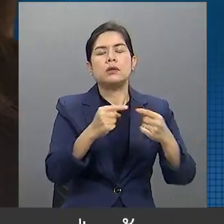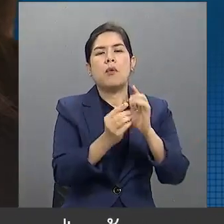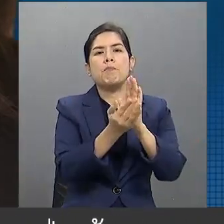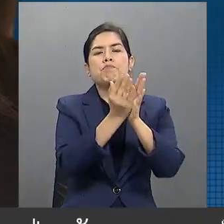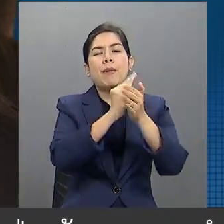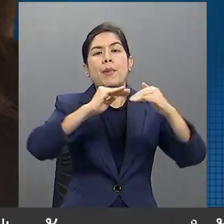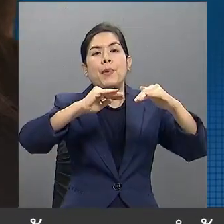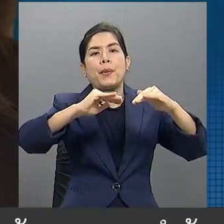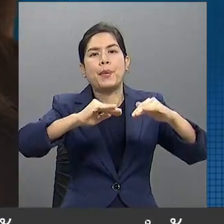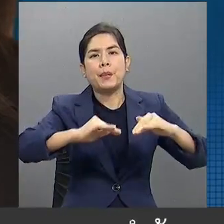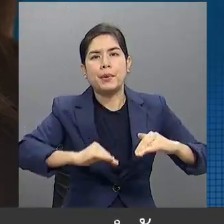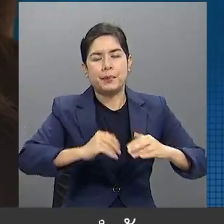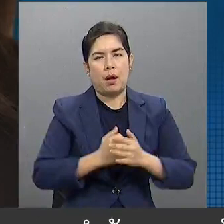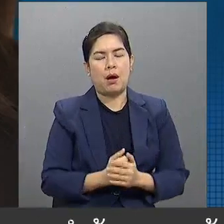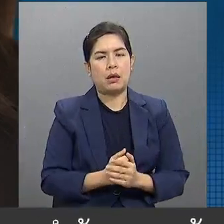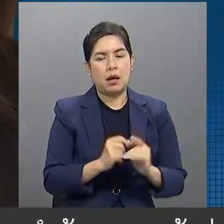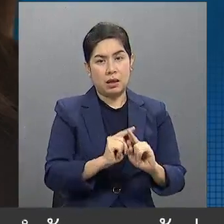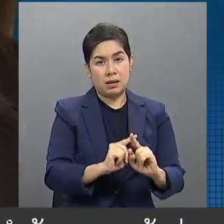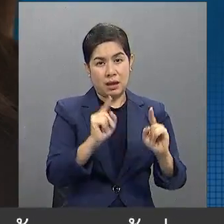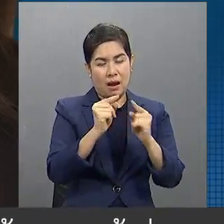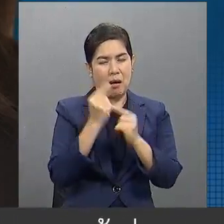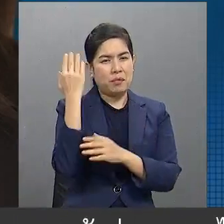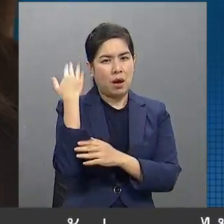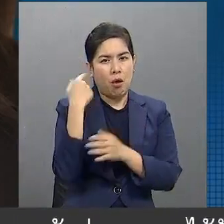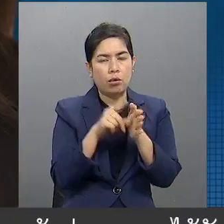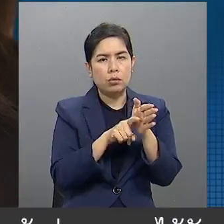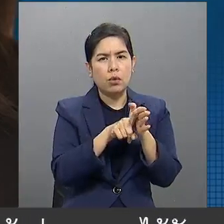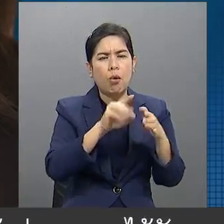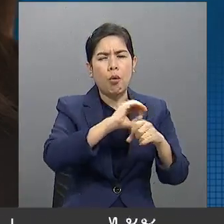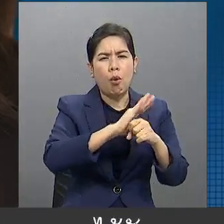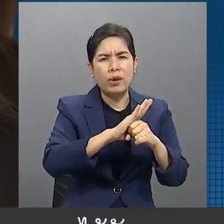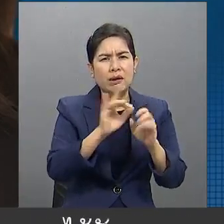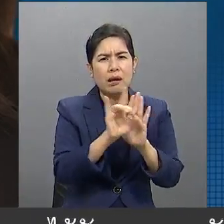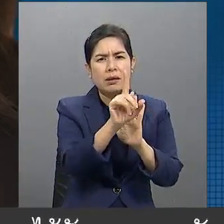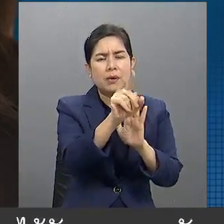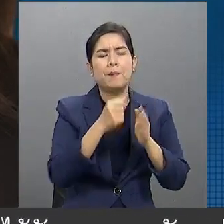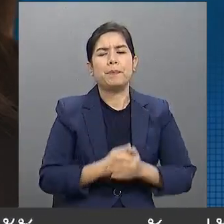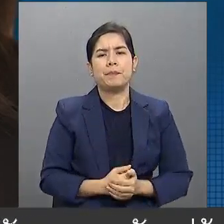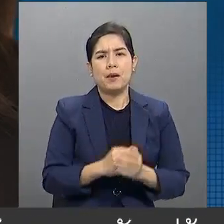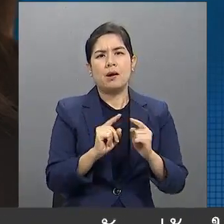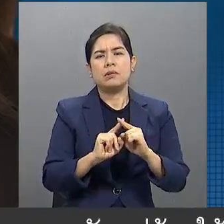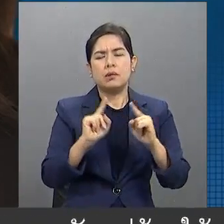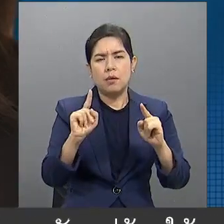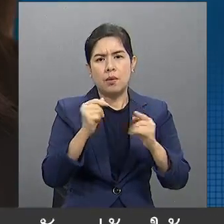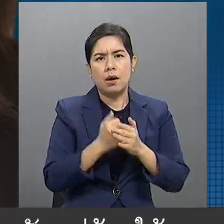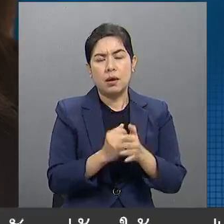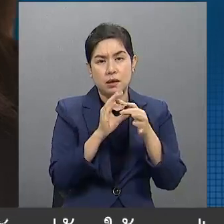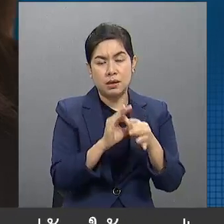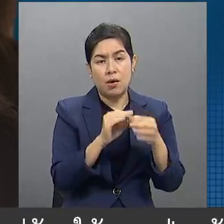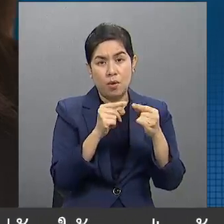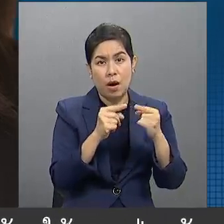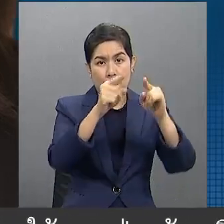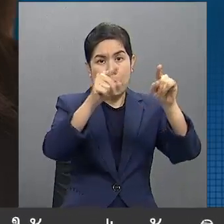ของการเกิดโคบิตลอกแรกเพียงแต่ว่ายังมีต้นทุนของของการออกหุ้นกู้ของบริษัท